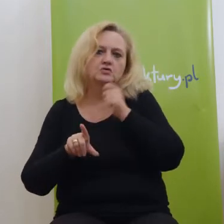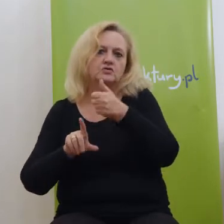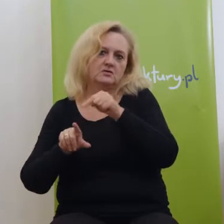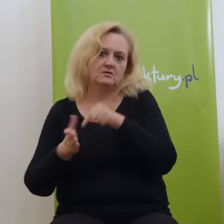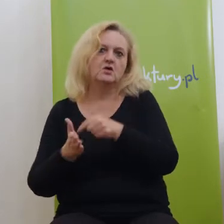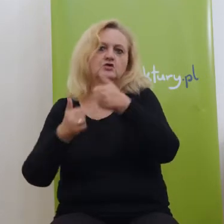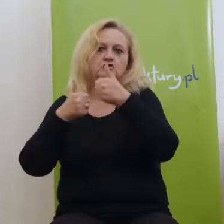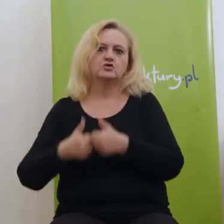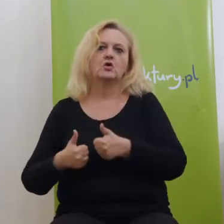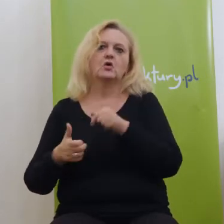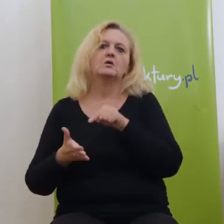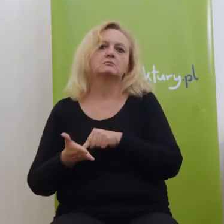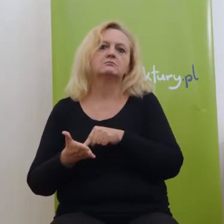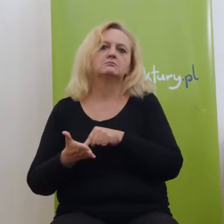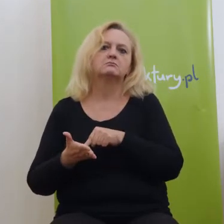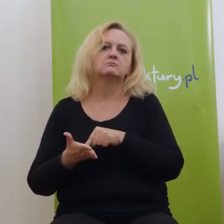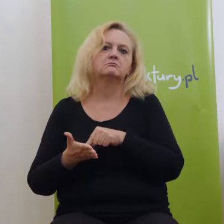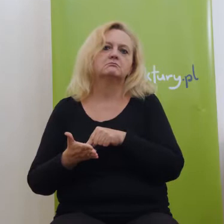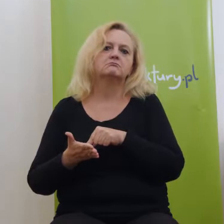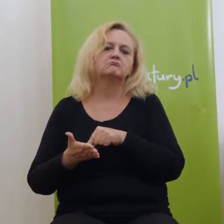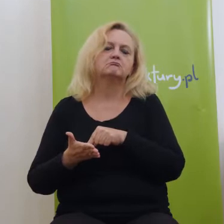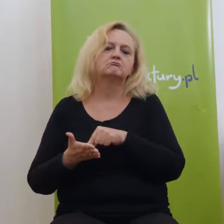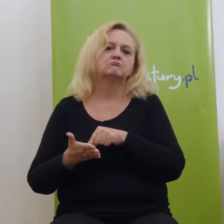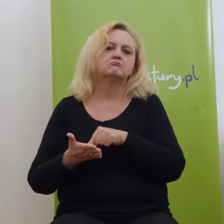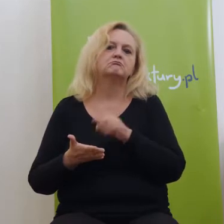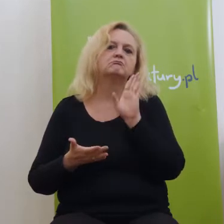i która jakby...